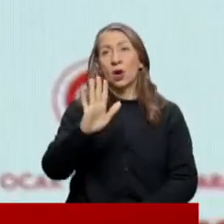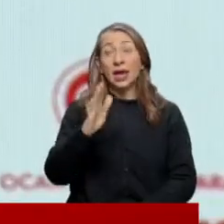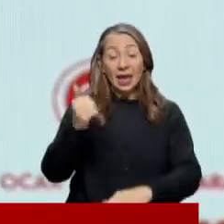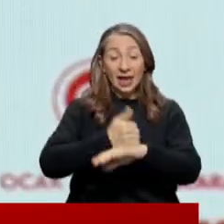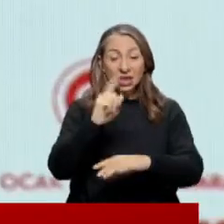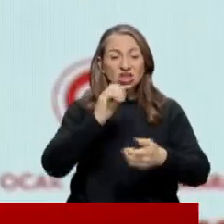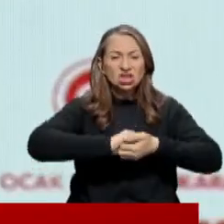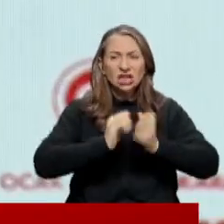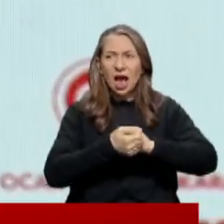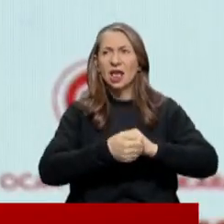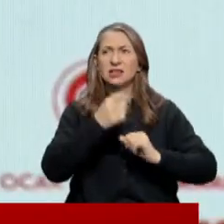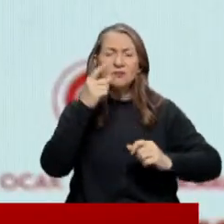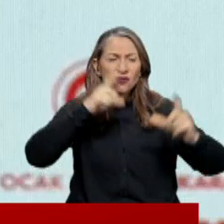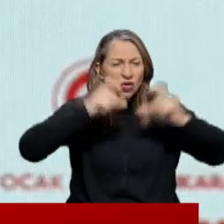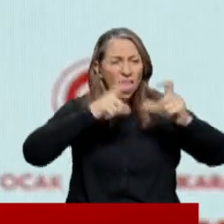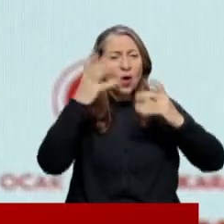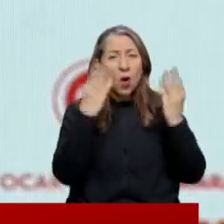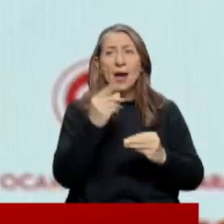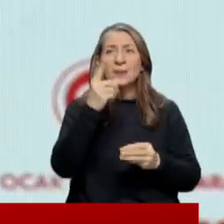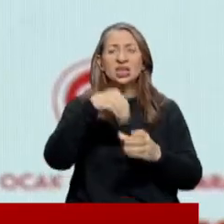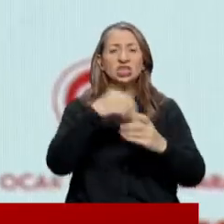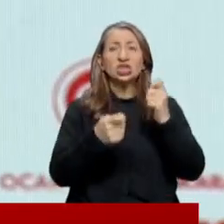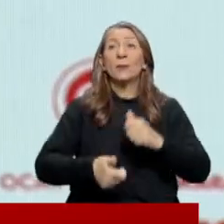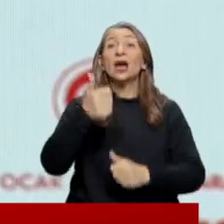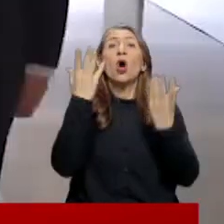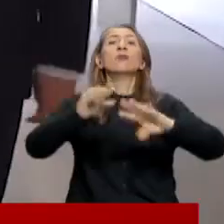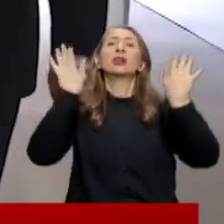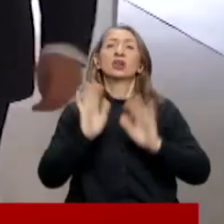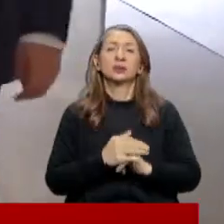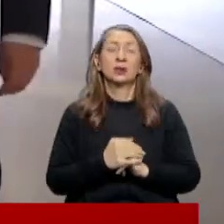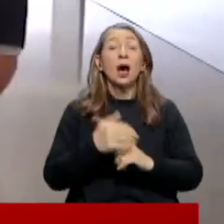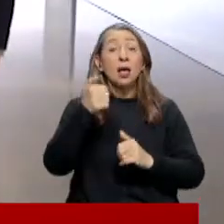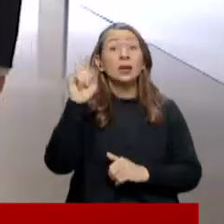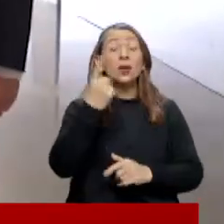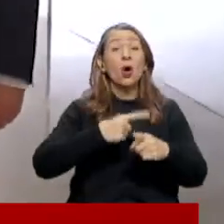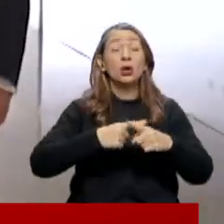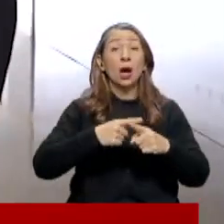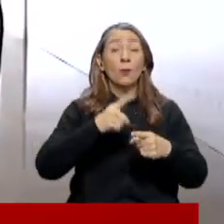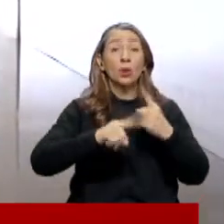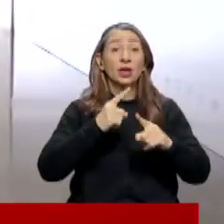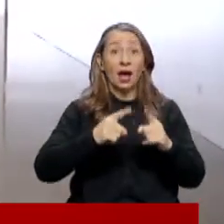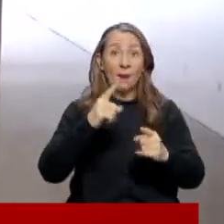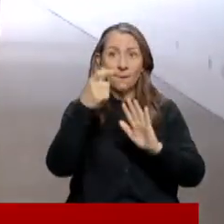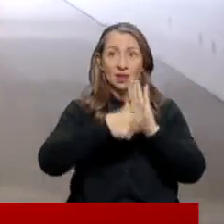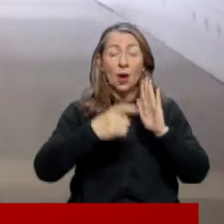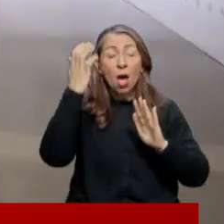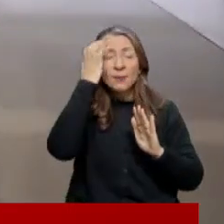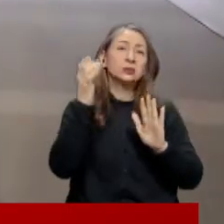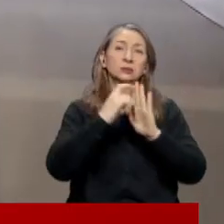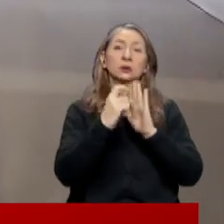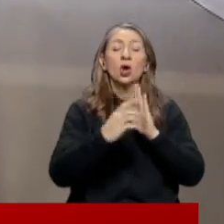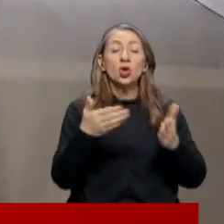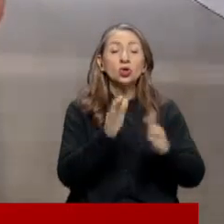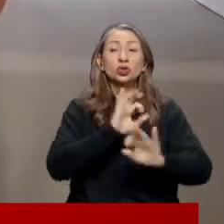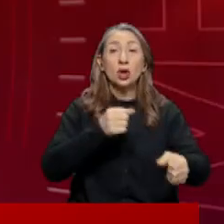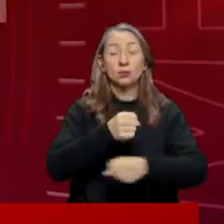İktidarımızda çetelerle boy boy fotoğraf çektiren bir İçişleri Bakanı olmayacak. Altı liderin ortak politika metninde öne çıkan başlıklardandı